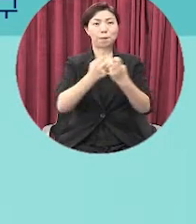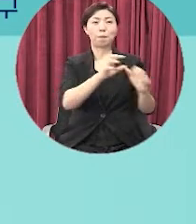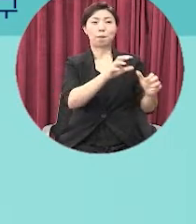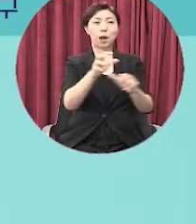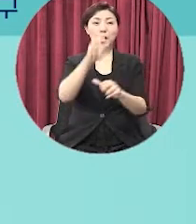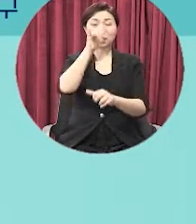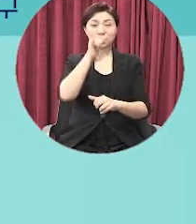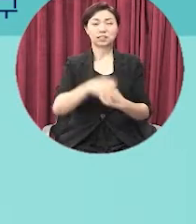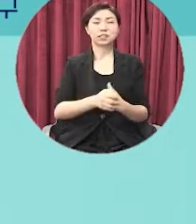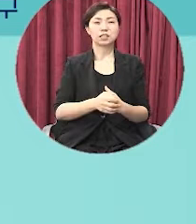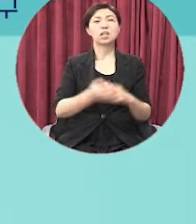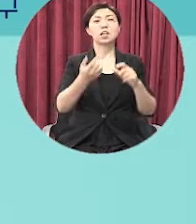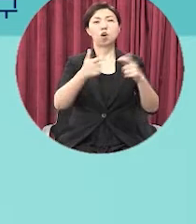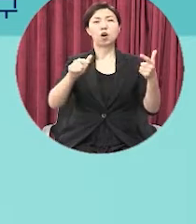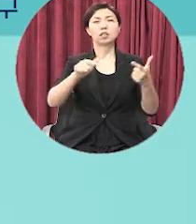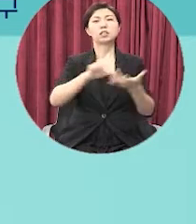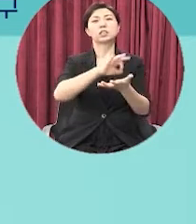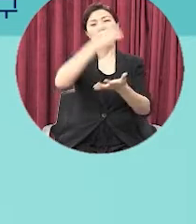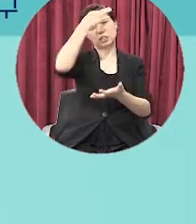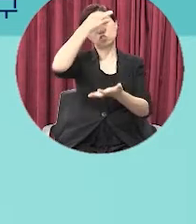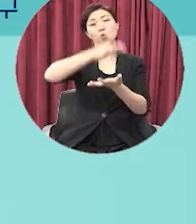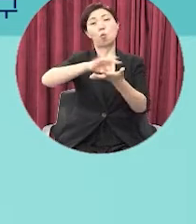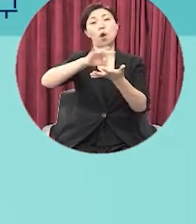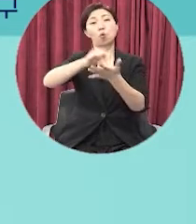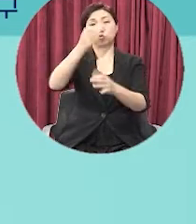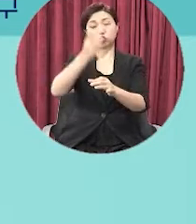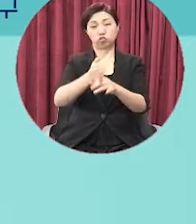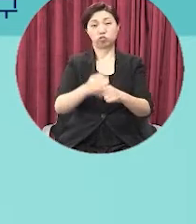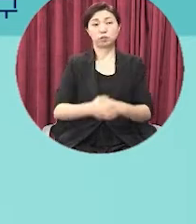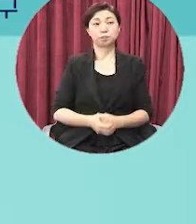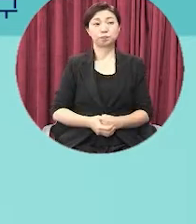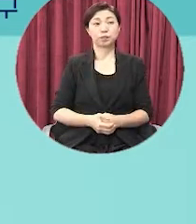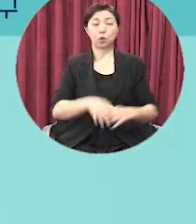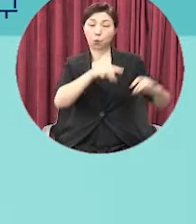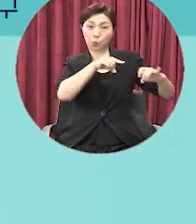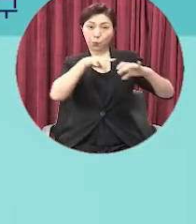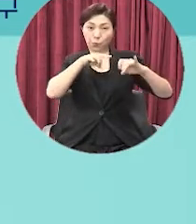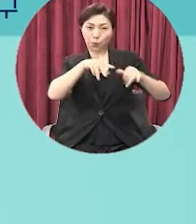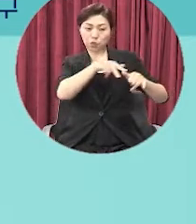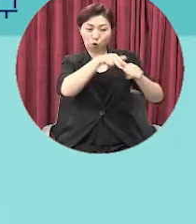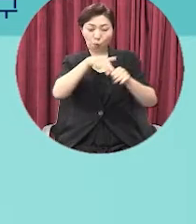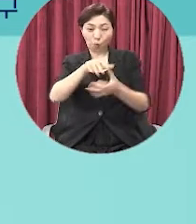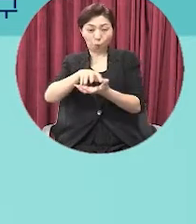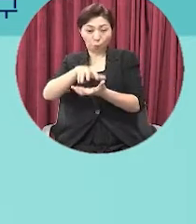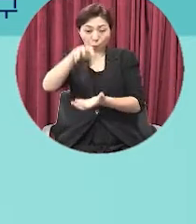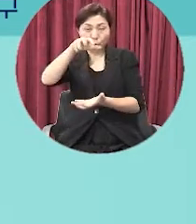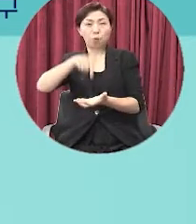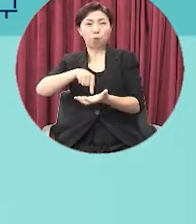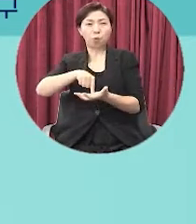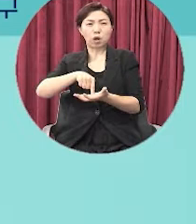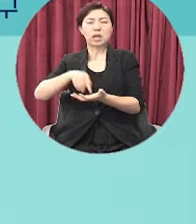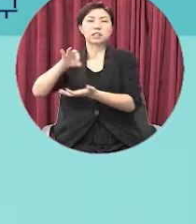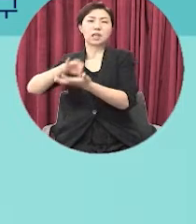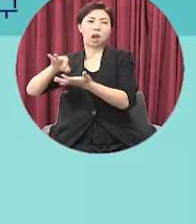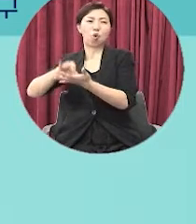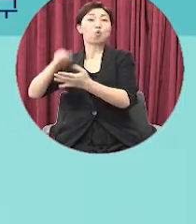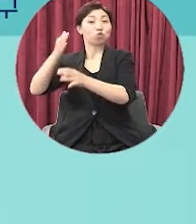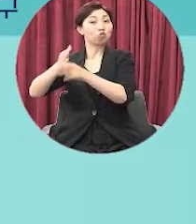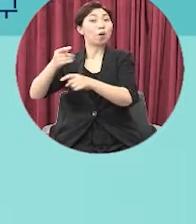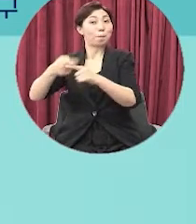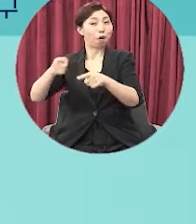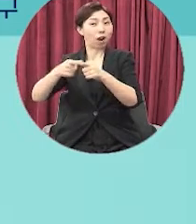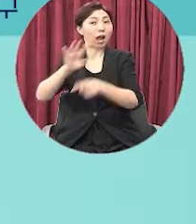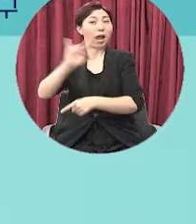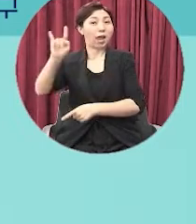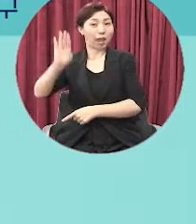기술을 사용하게 됩니다 그리고 센서에 서 어진 데이터로 코칭 프로그램들을 만들어서인지 사용성 평가 간단한 앱을